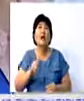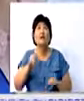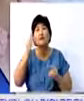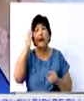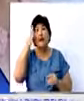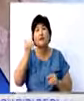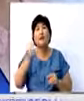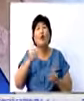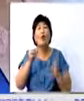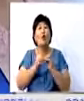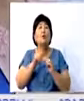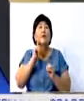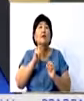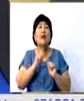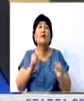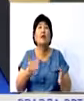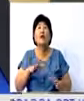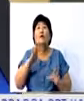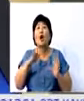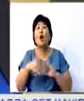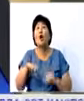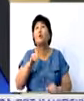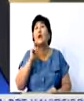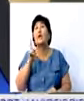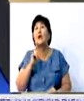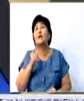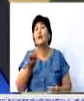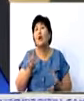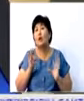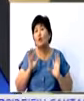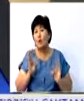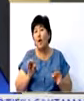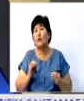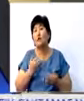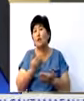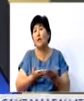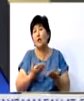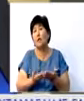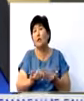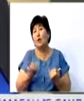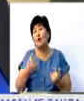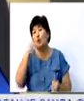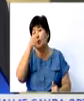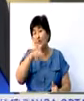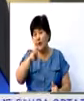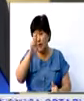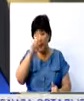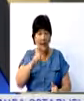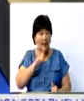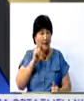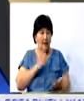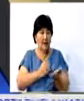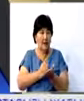танылған 10 жасқа табысталды. Жалпы ауданда жастардың ахуалы тұрақты түрде сипатталады. Үстіміздегі жылы мемлекеттік жастар